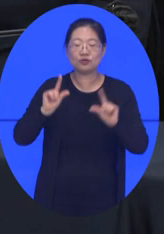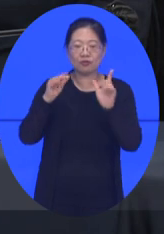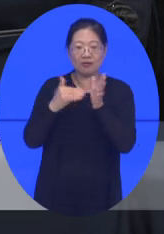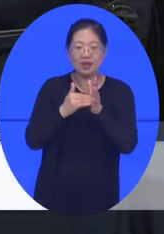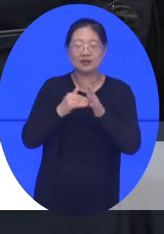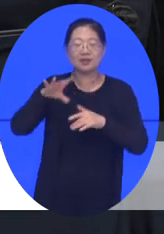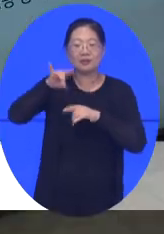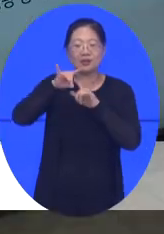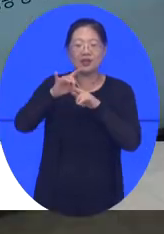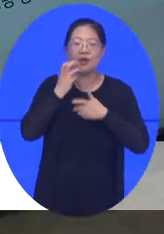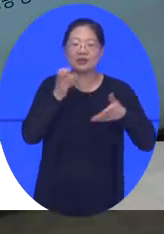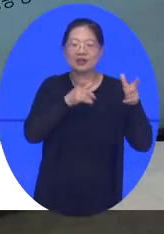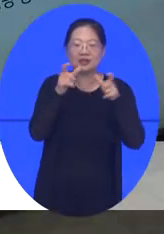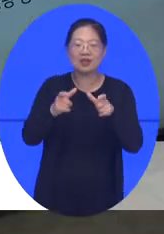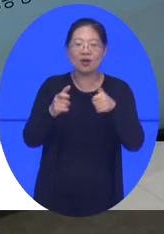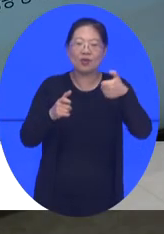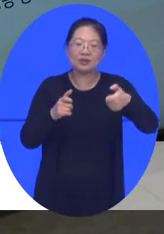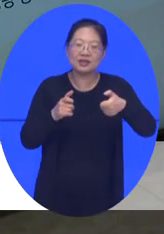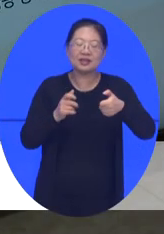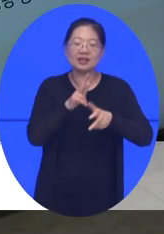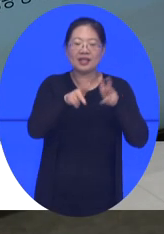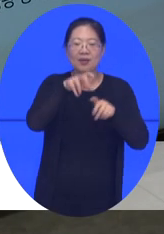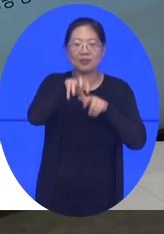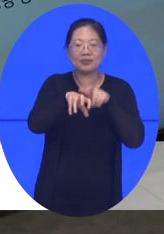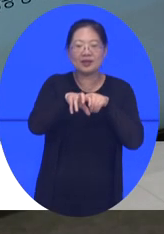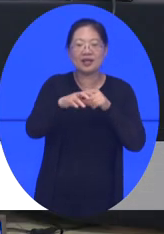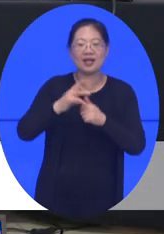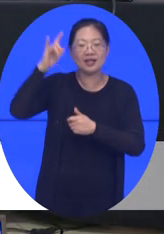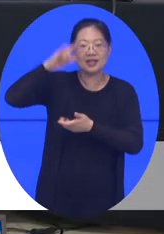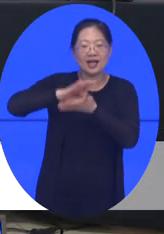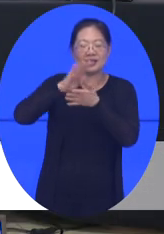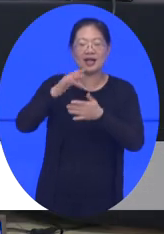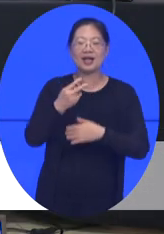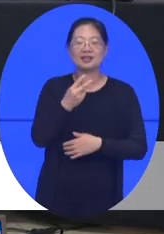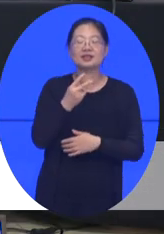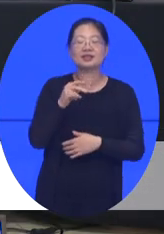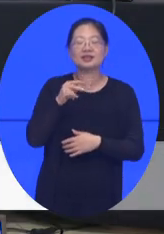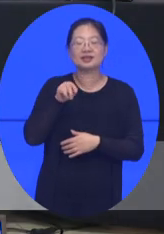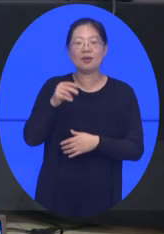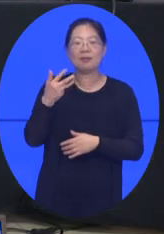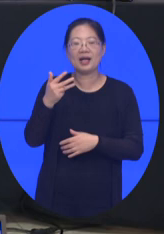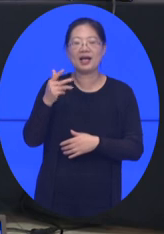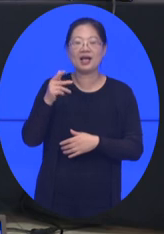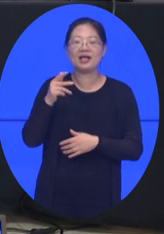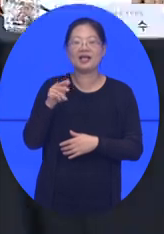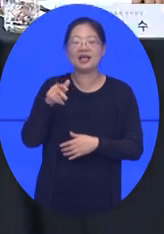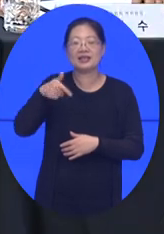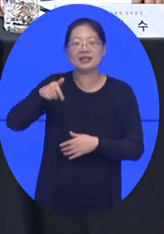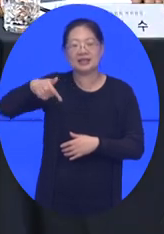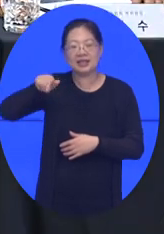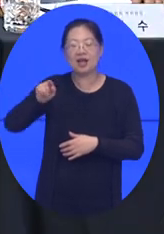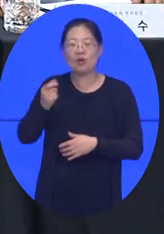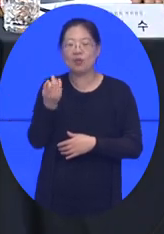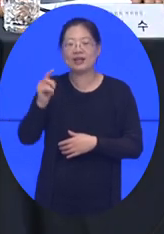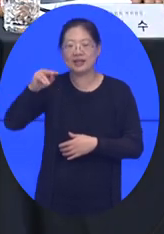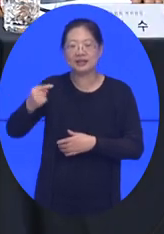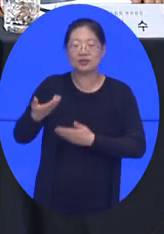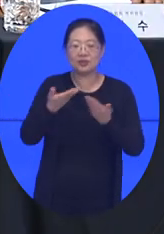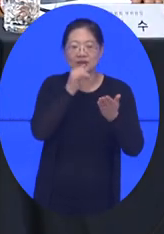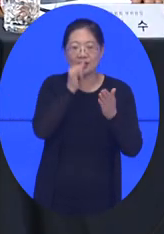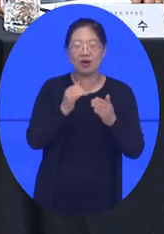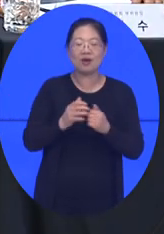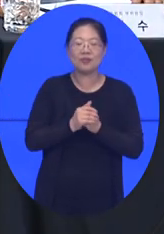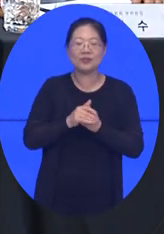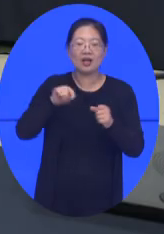2026년까지 우선 경기 지역 50개 산단에 태양광 2.8기가와트를 보급한다는 계획. 원전 2기